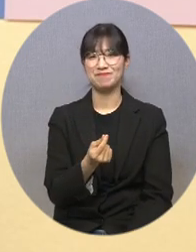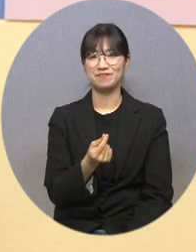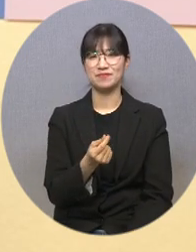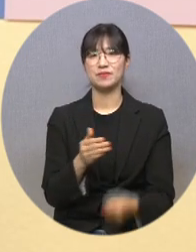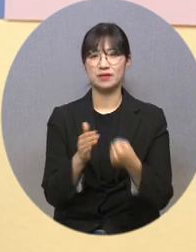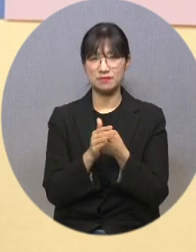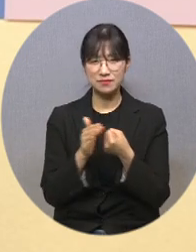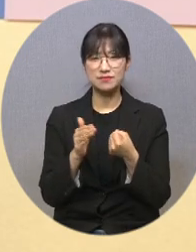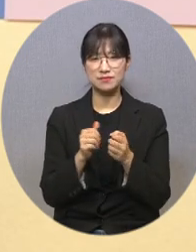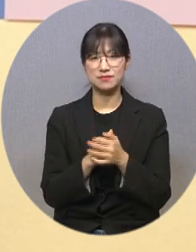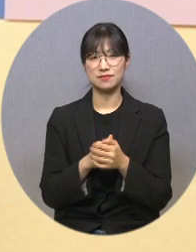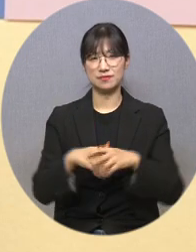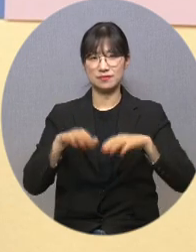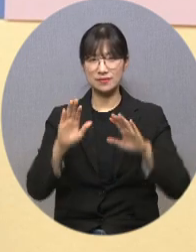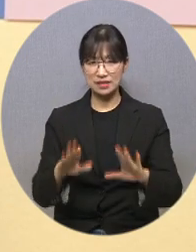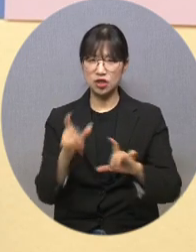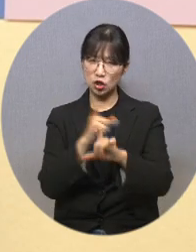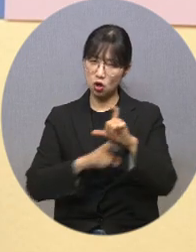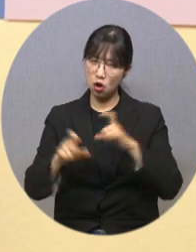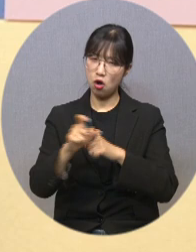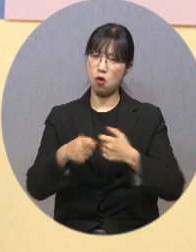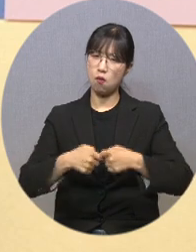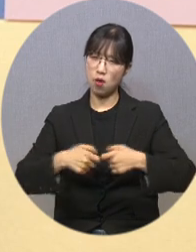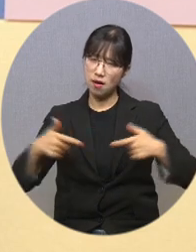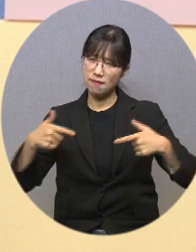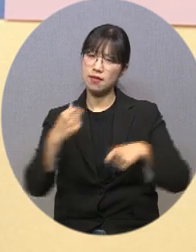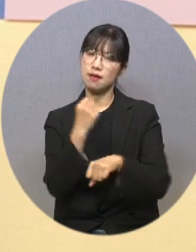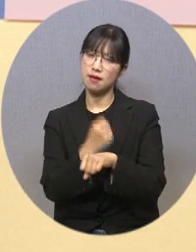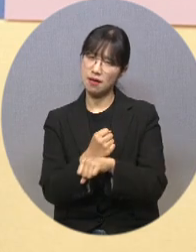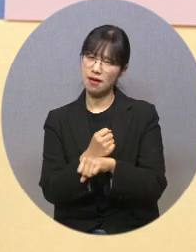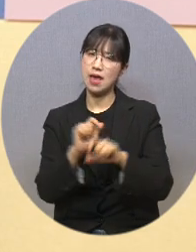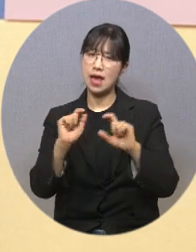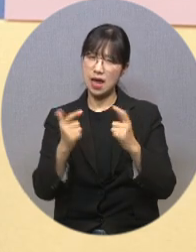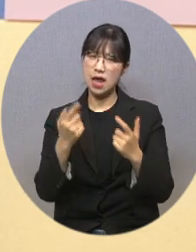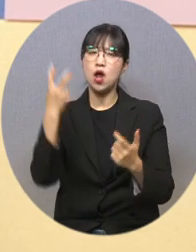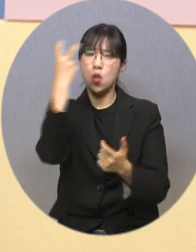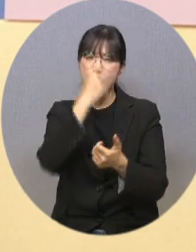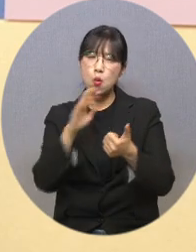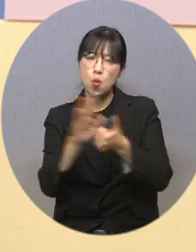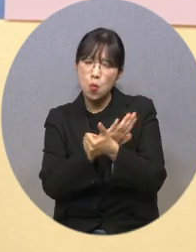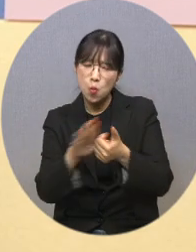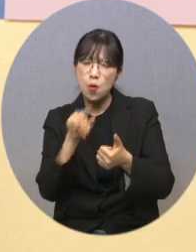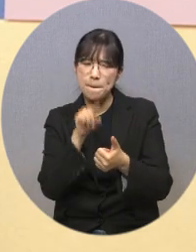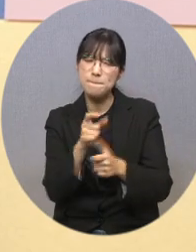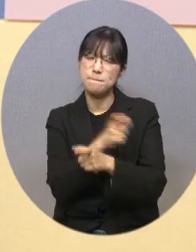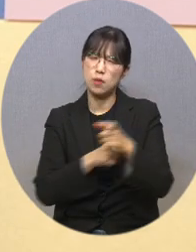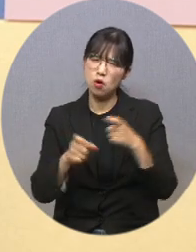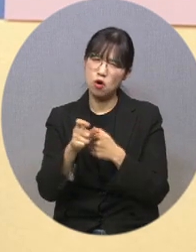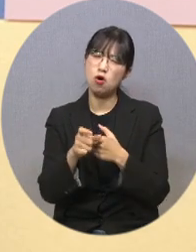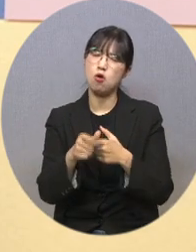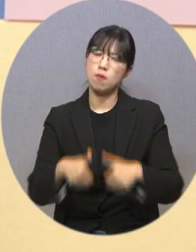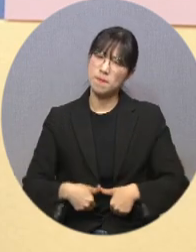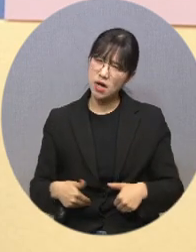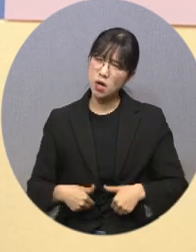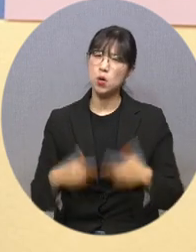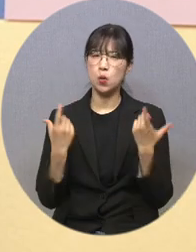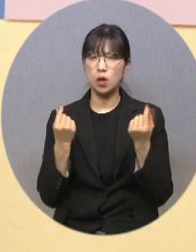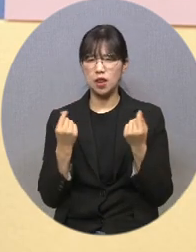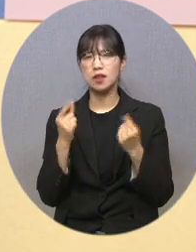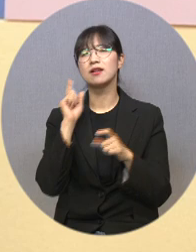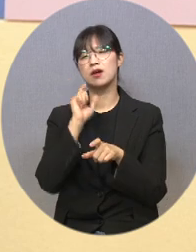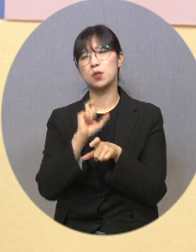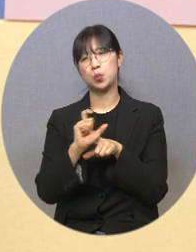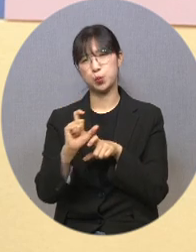싶어서, 이걸 좀 더 확대를 해 나가야 될까? 아니면 돌봄의 기능을 더 강화시켜 나가야 될까라는 어떤